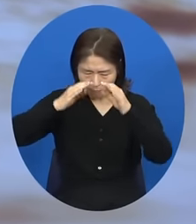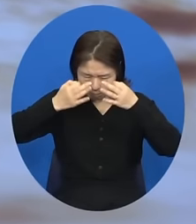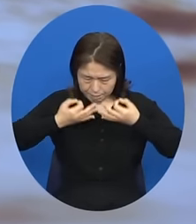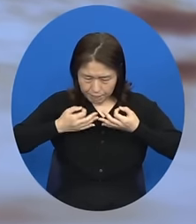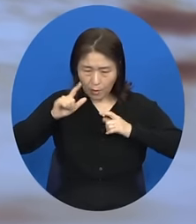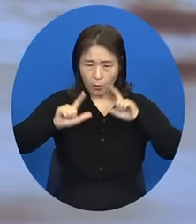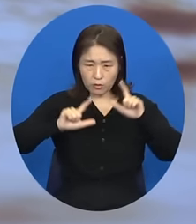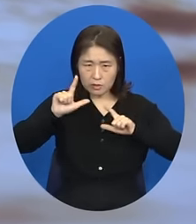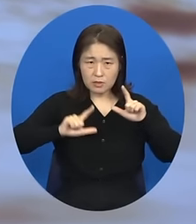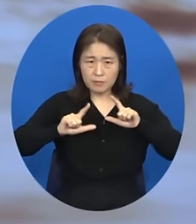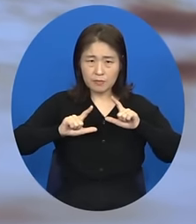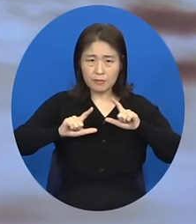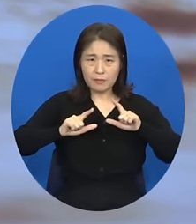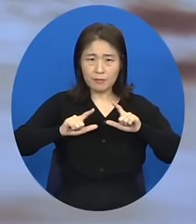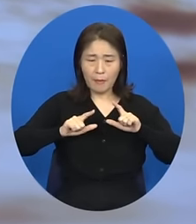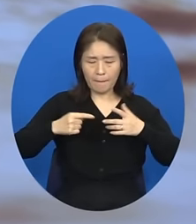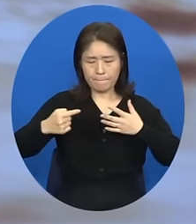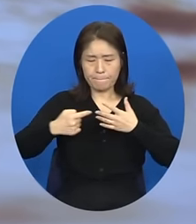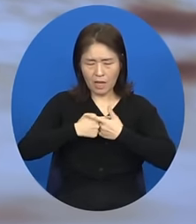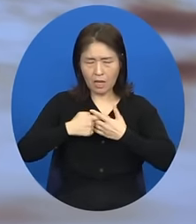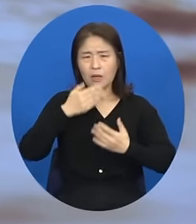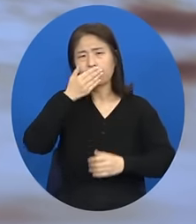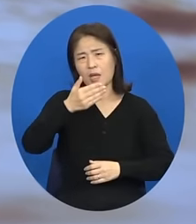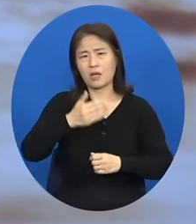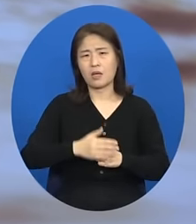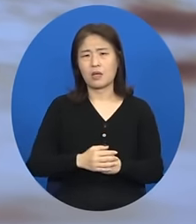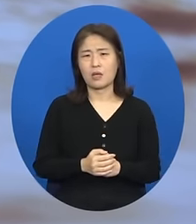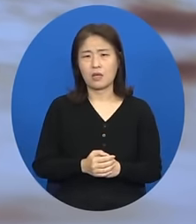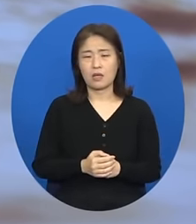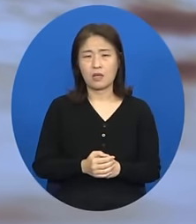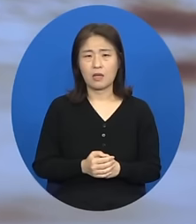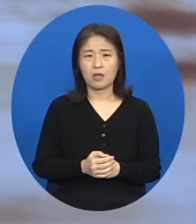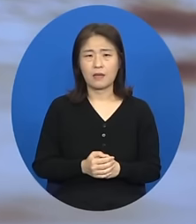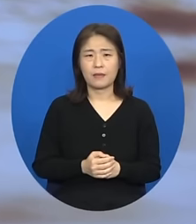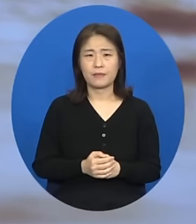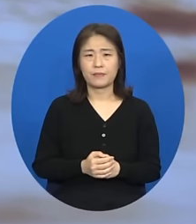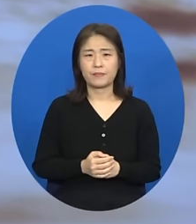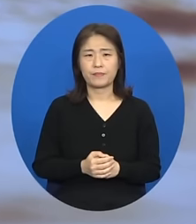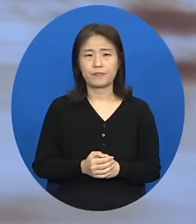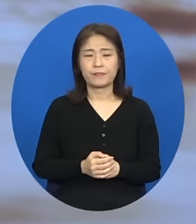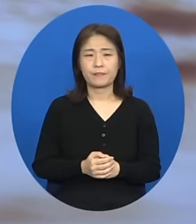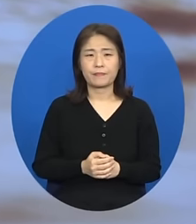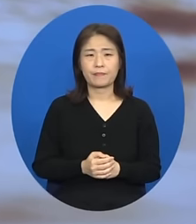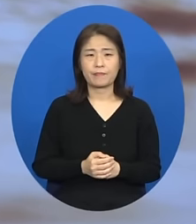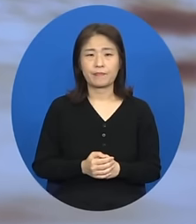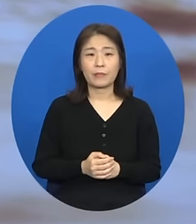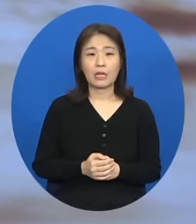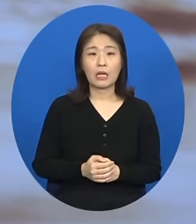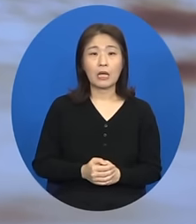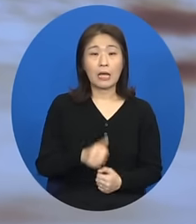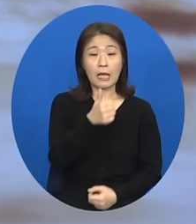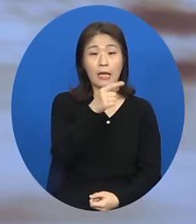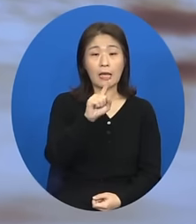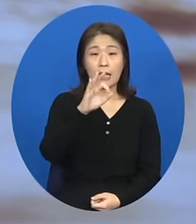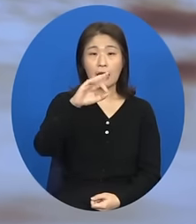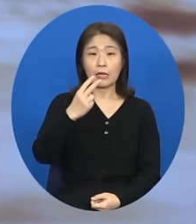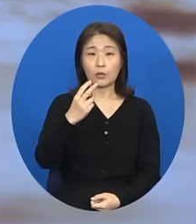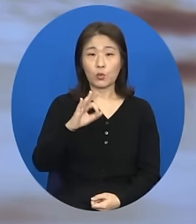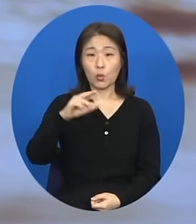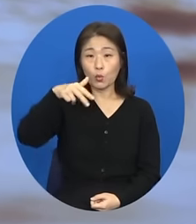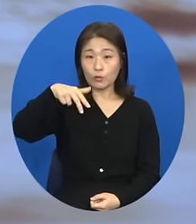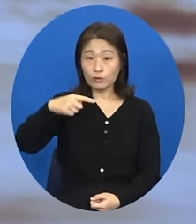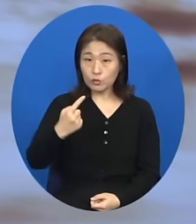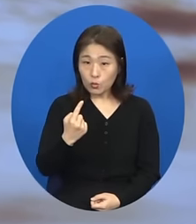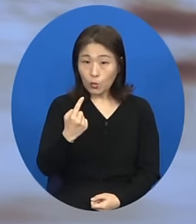이것을 성경은 자기 부인이라고 말을 합니다. 고하영조 목사님이 쓰신 십자가의 임재